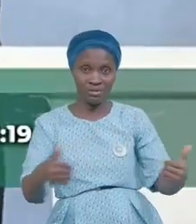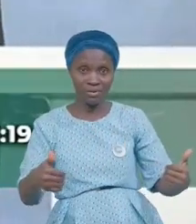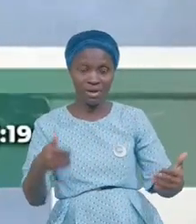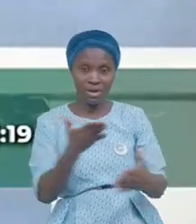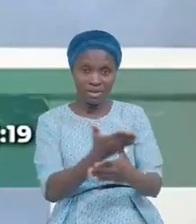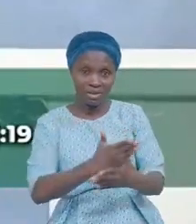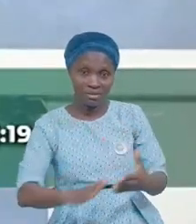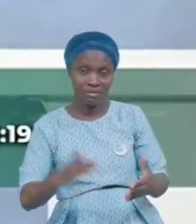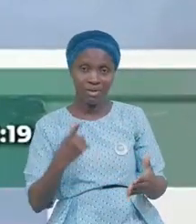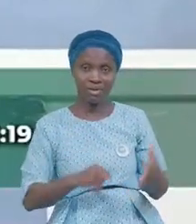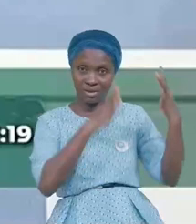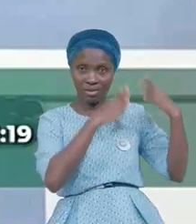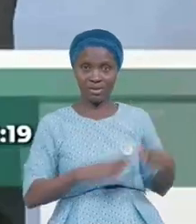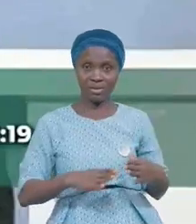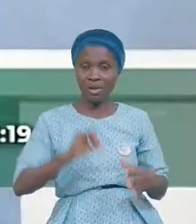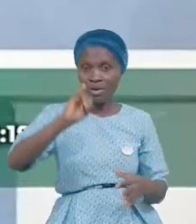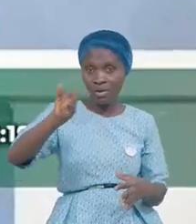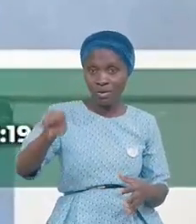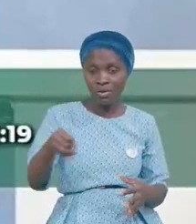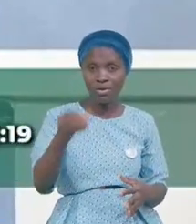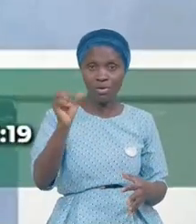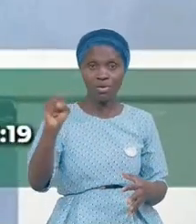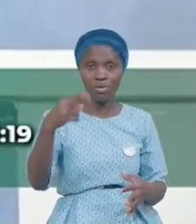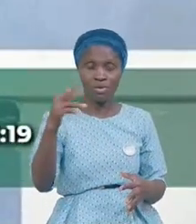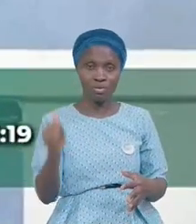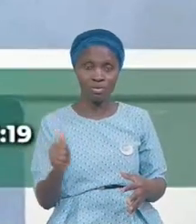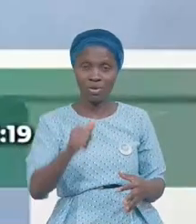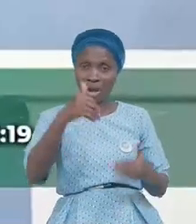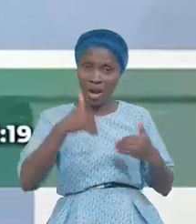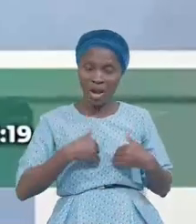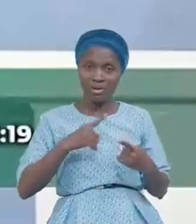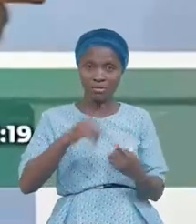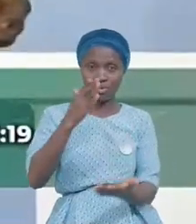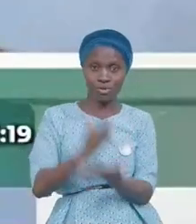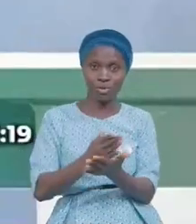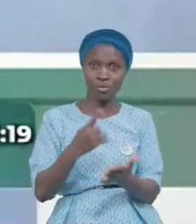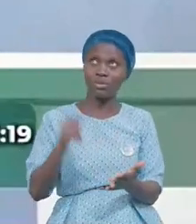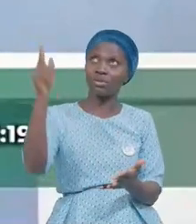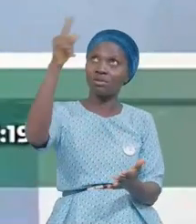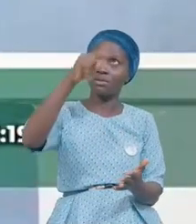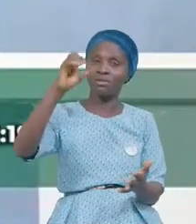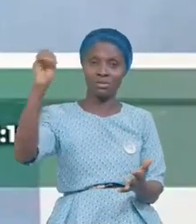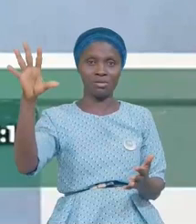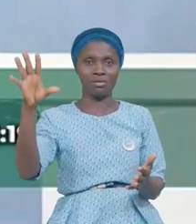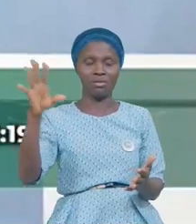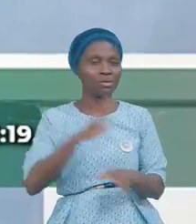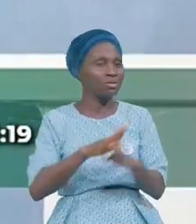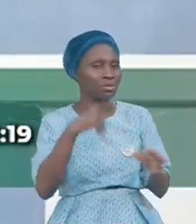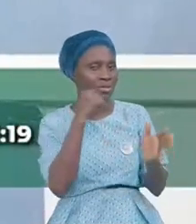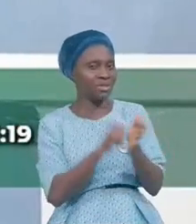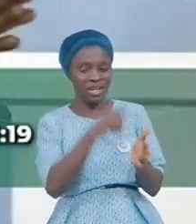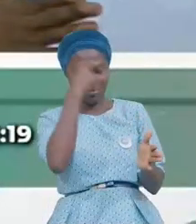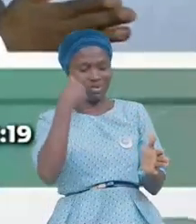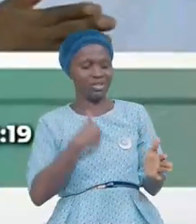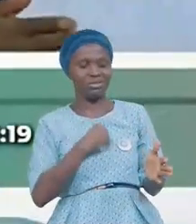soleil. Ne dis jamais, parce que je ne suis pas Moïse, je n'ai pas besoin de la même mesure